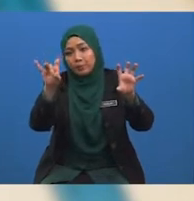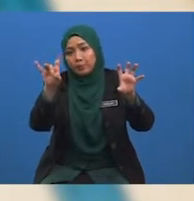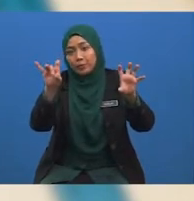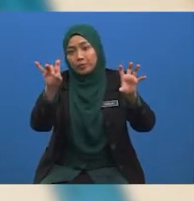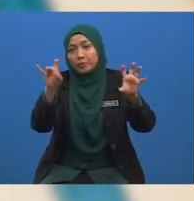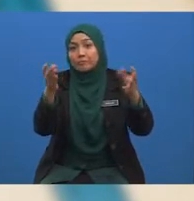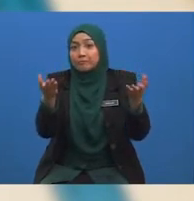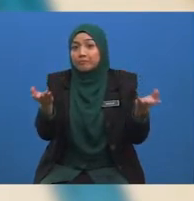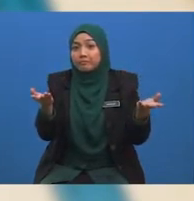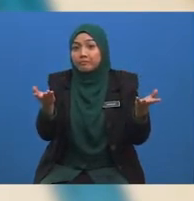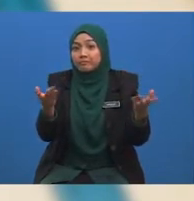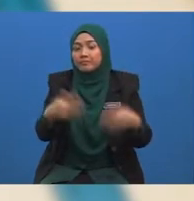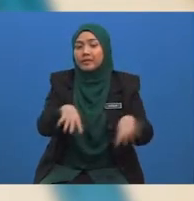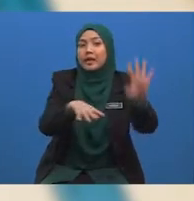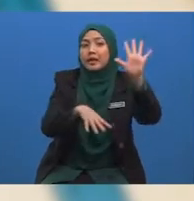80 ialah